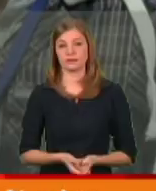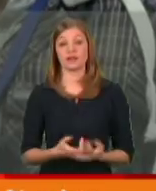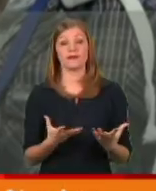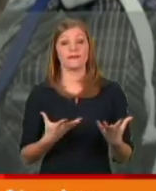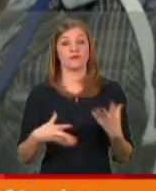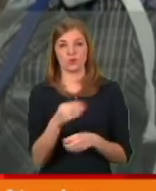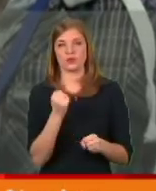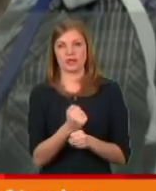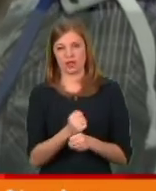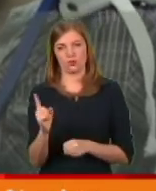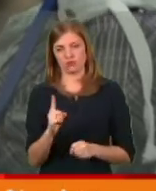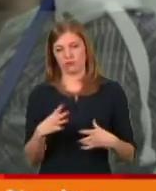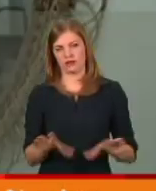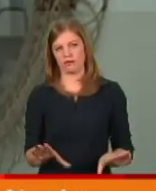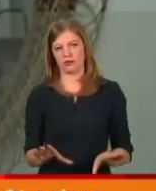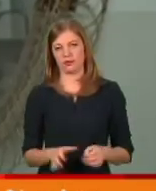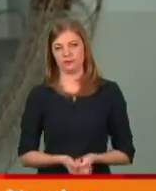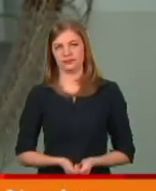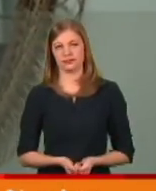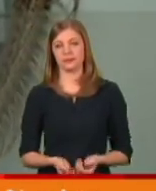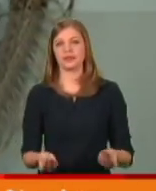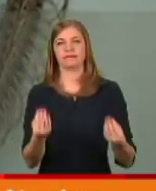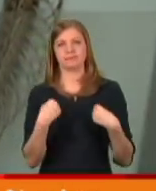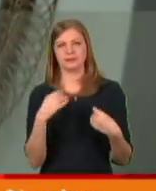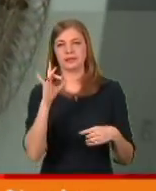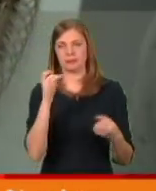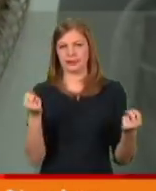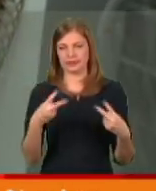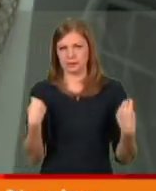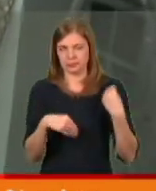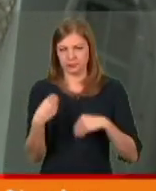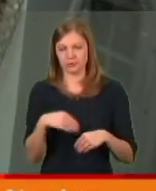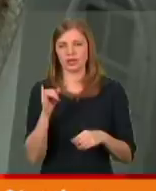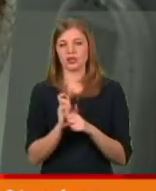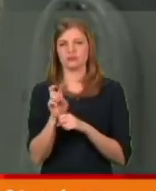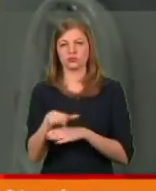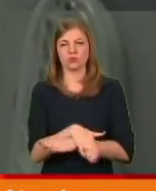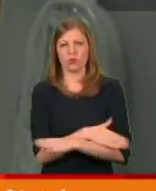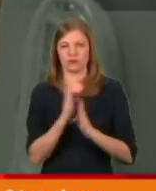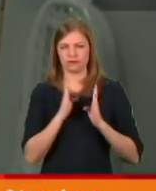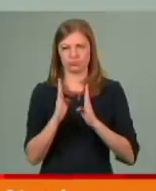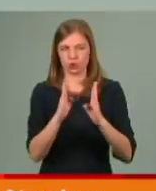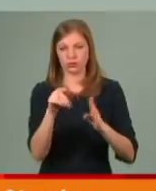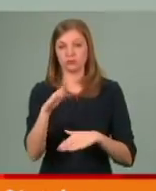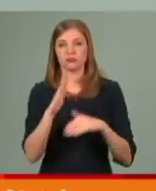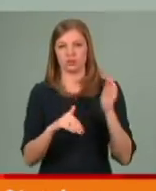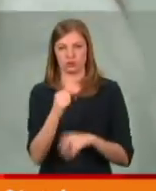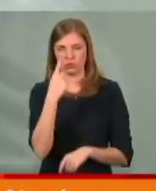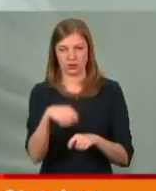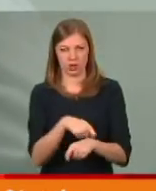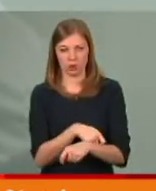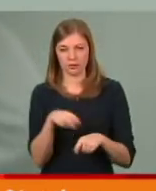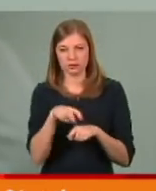Все сделано для того, чтобы не было. Нам видають білий спецодяг і ведуть довжелезним коридором. Він майже з